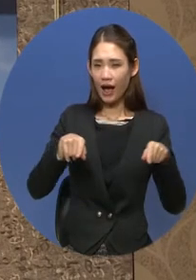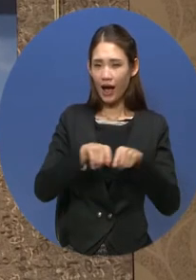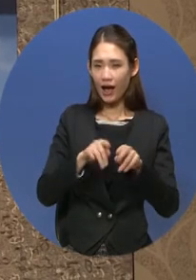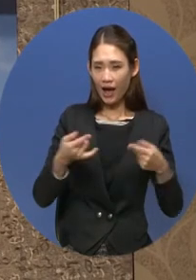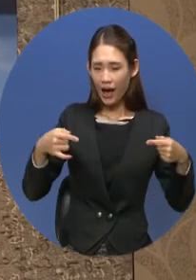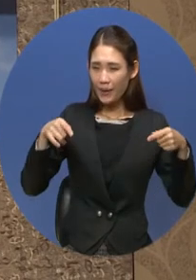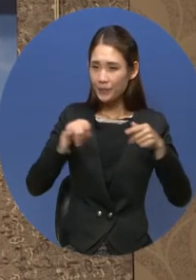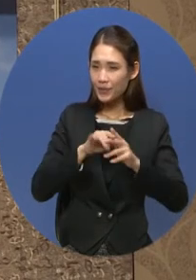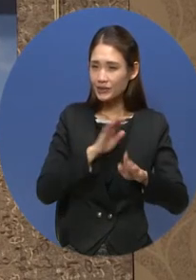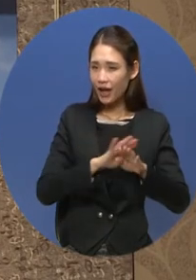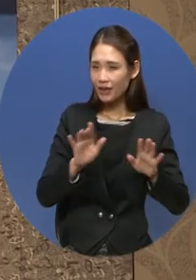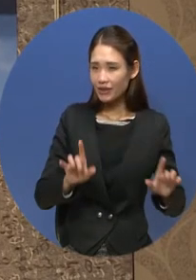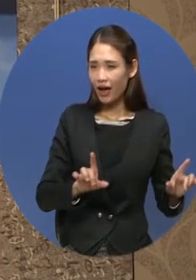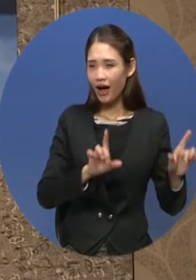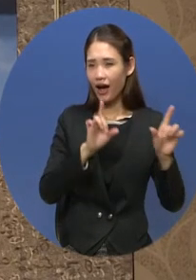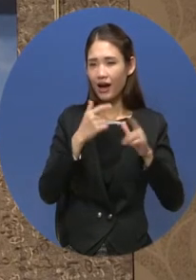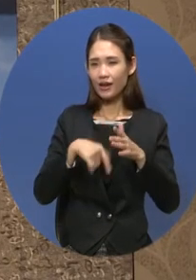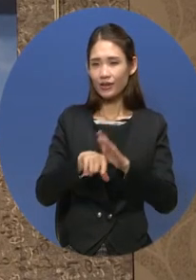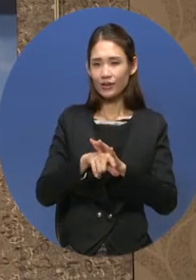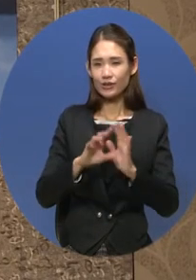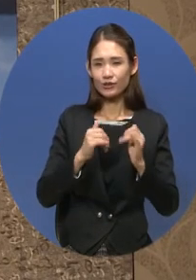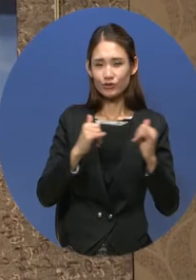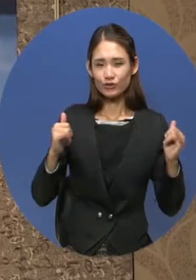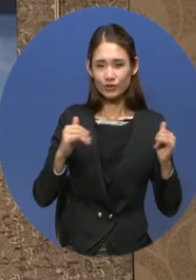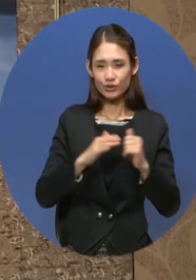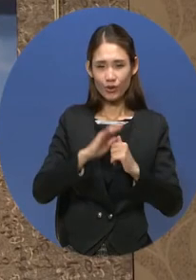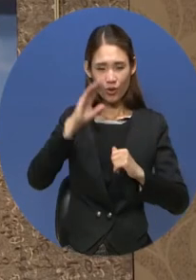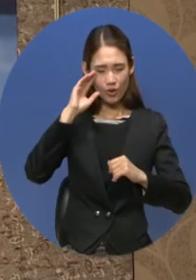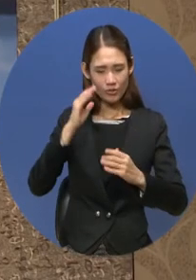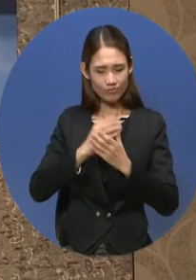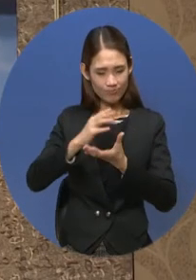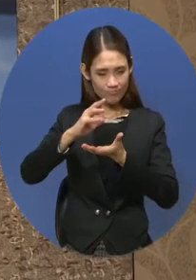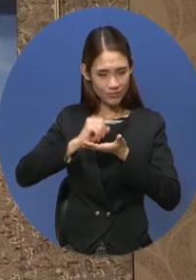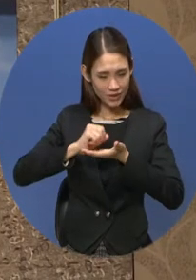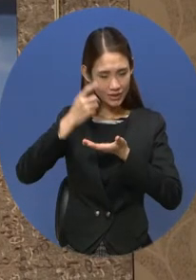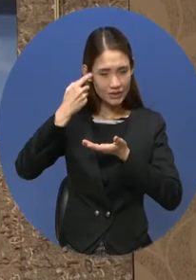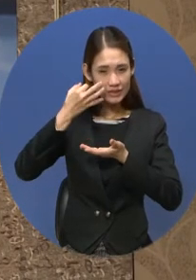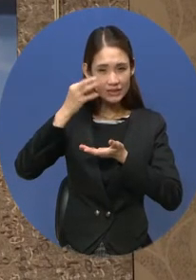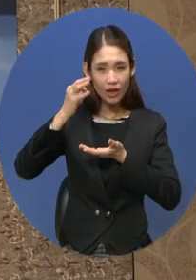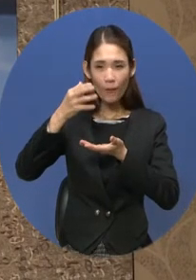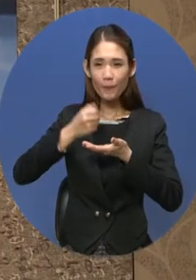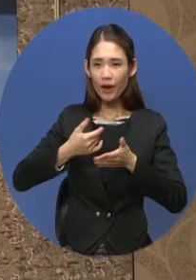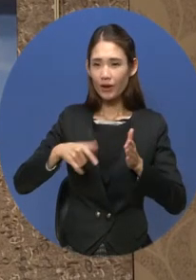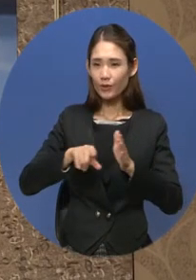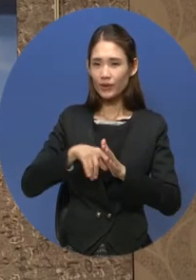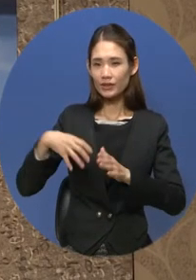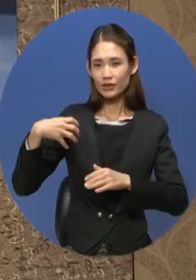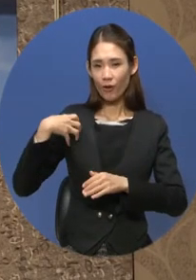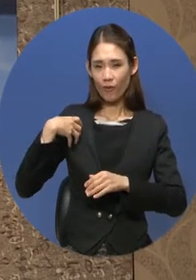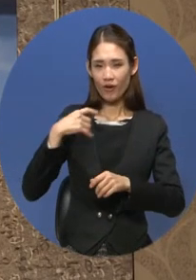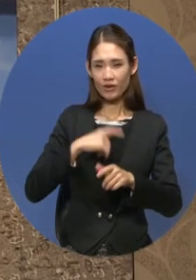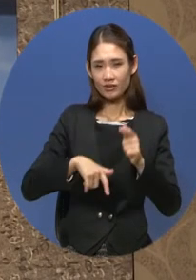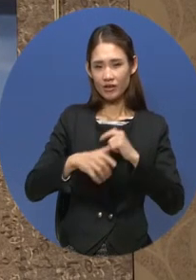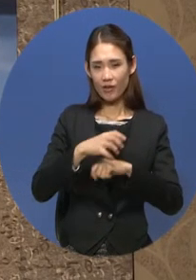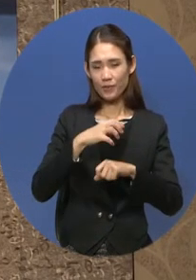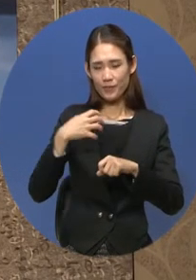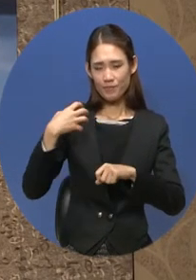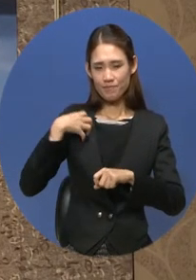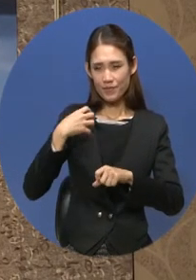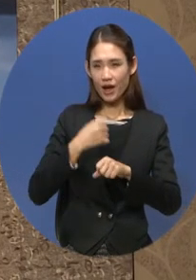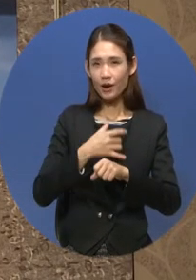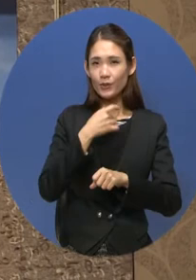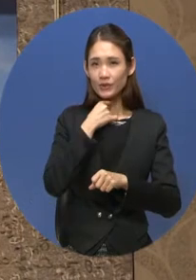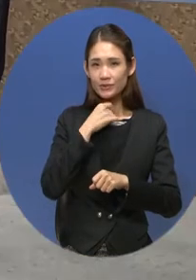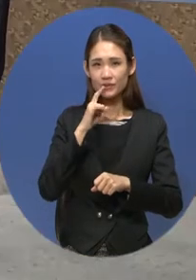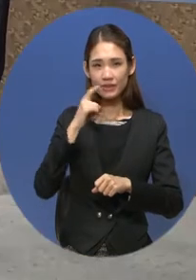더불어 잘살수 있는 우리의 국민으로 온전히 받아들일 수 있도록 그 역할을 제가 하고 싶다라는 생각을